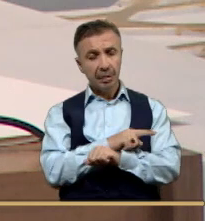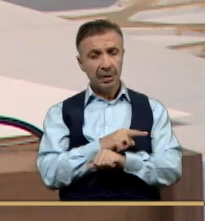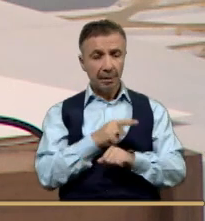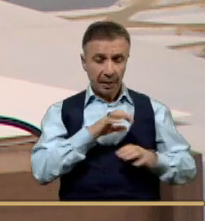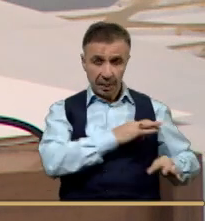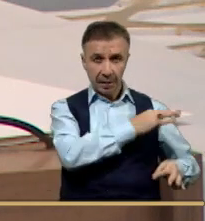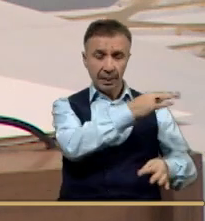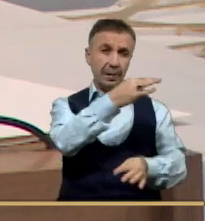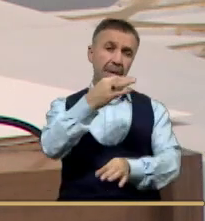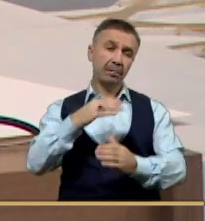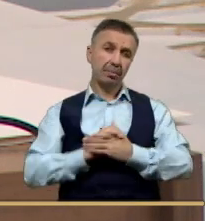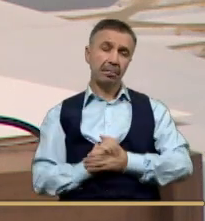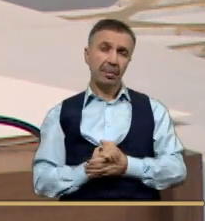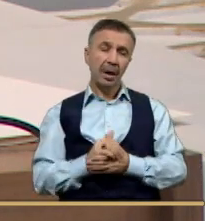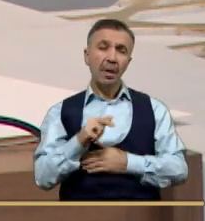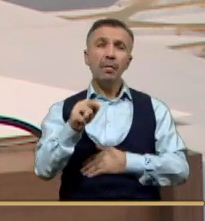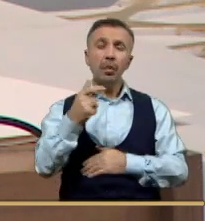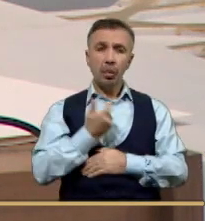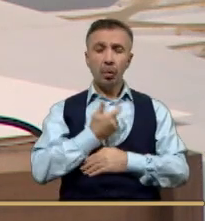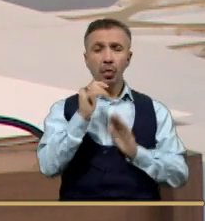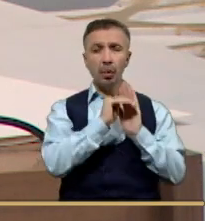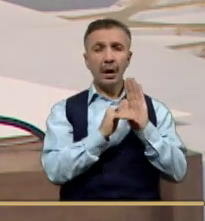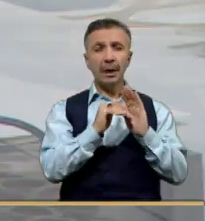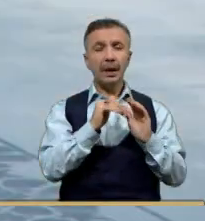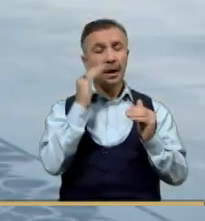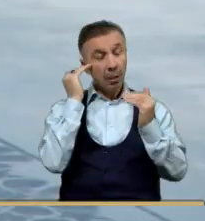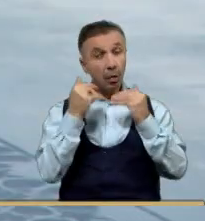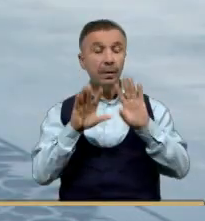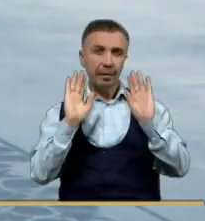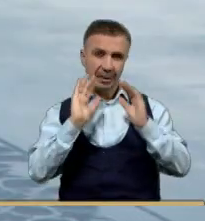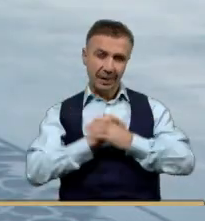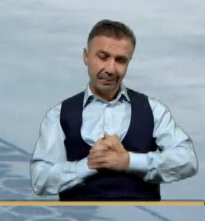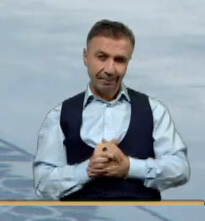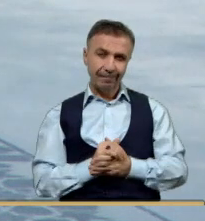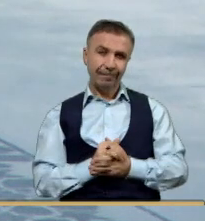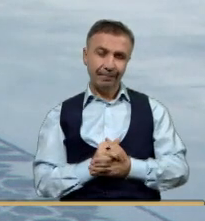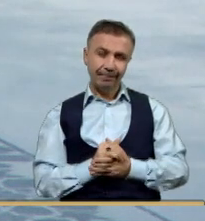insanlar bu prensiplere riayet etmemiş,